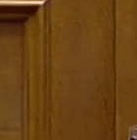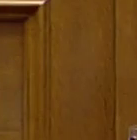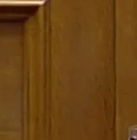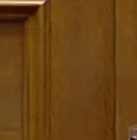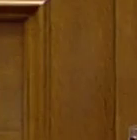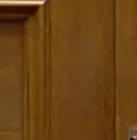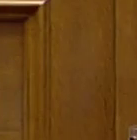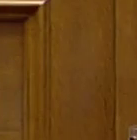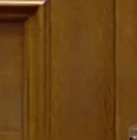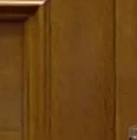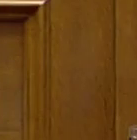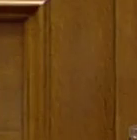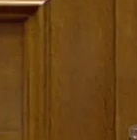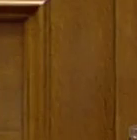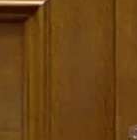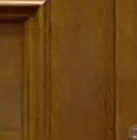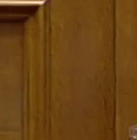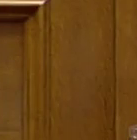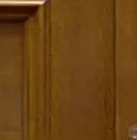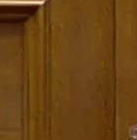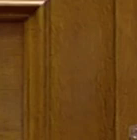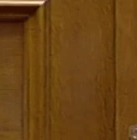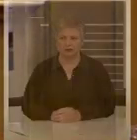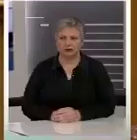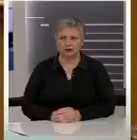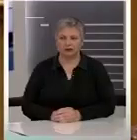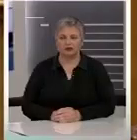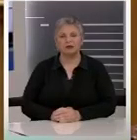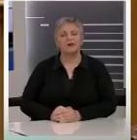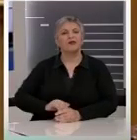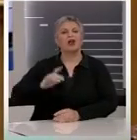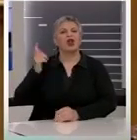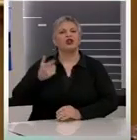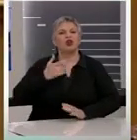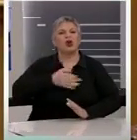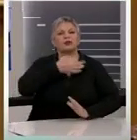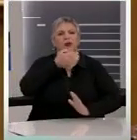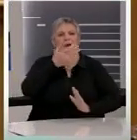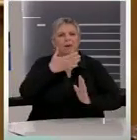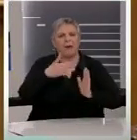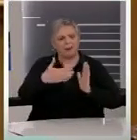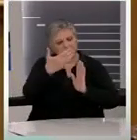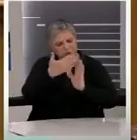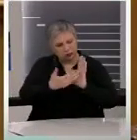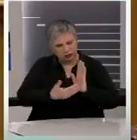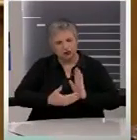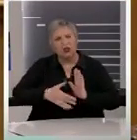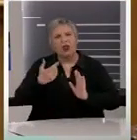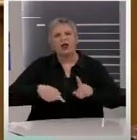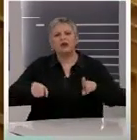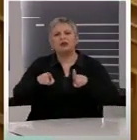η κυβέρνησή μας, μαζί με τμήματα της Ευρωπαϊκής Σοσιαλδημοκρατίας και πολλά κράτη του Νότου,